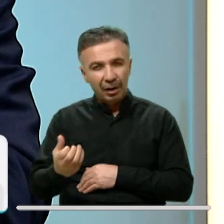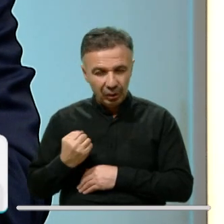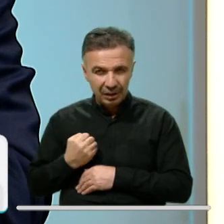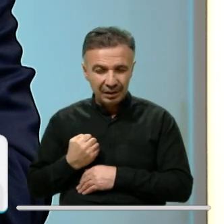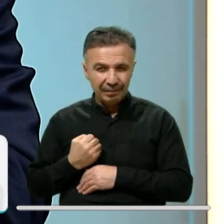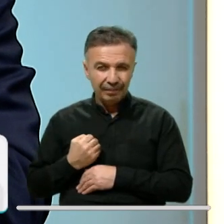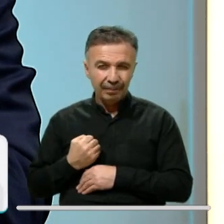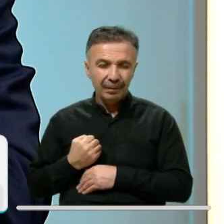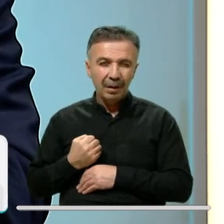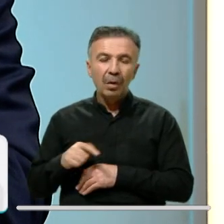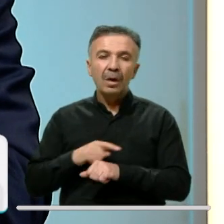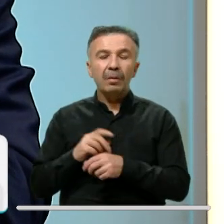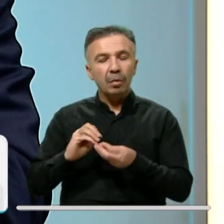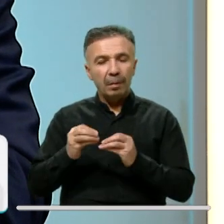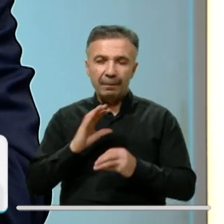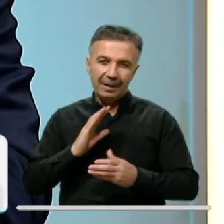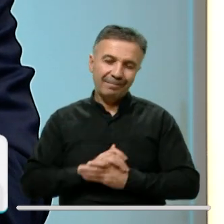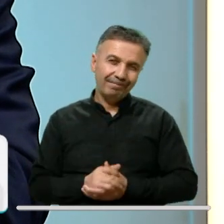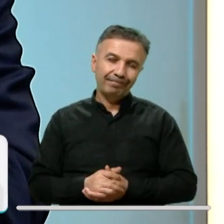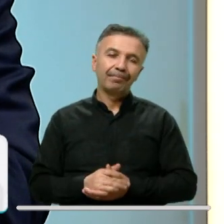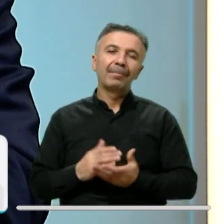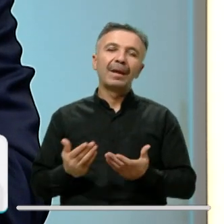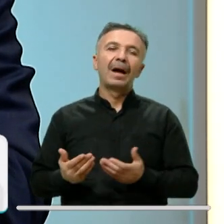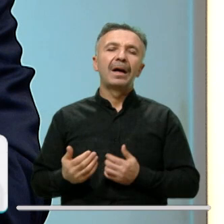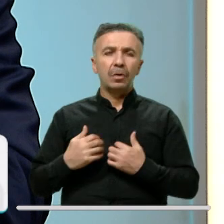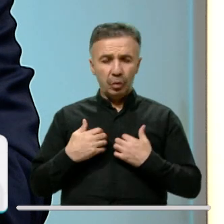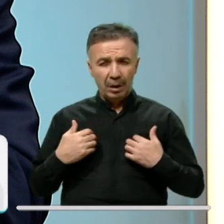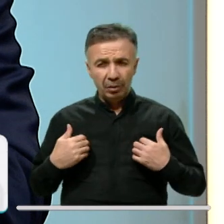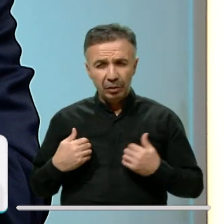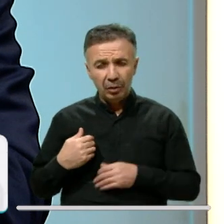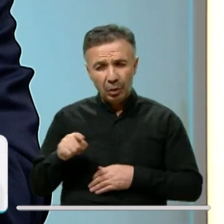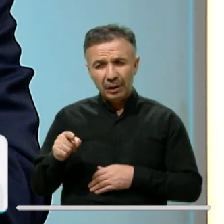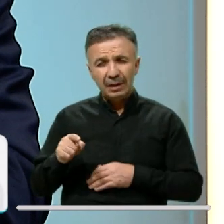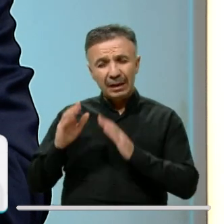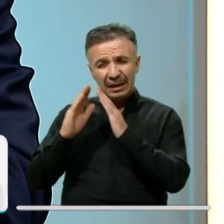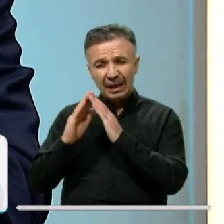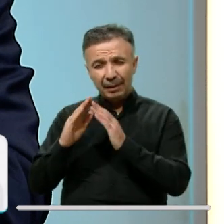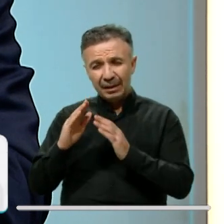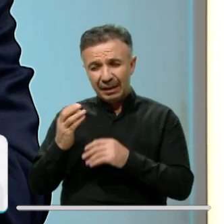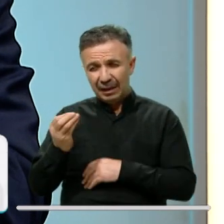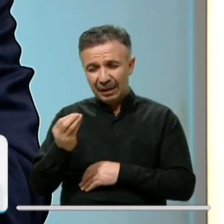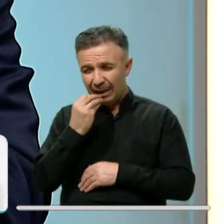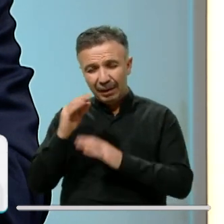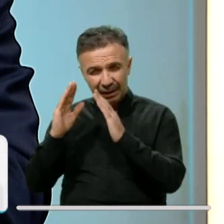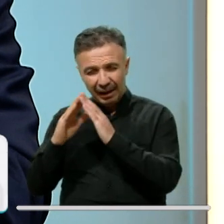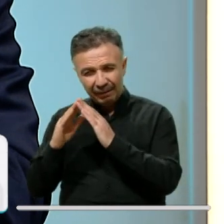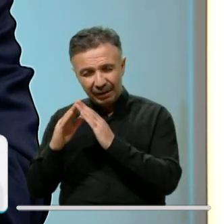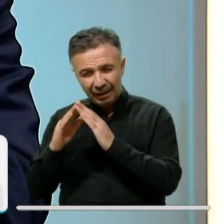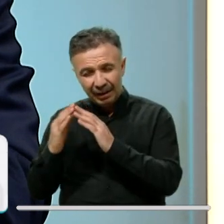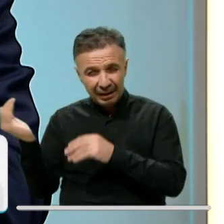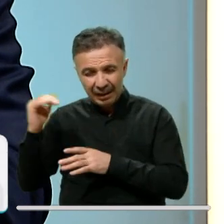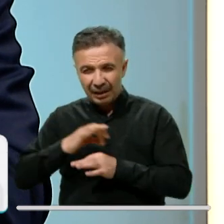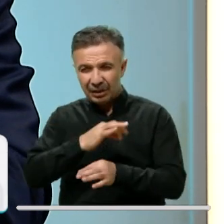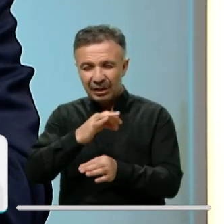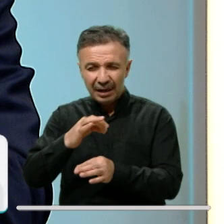o takdirde burada bir problem söz konusudur. Yani eminse oradaki aş evine gelip bu yemeği alanların hepsinin